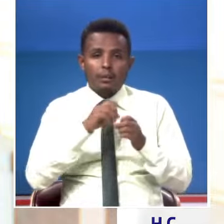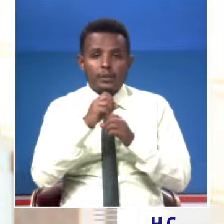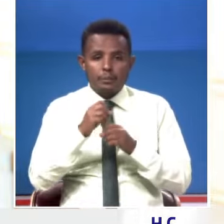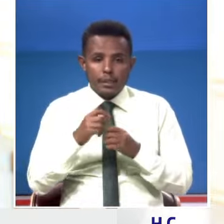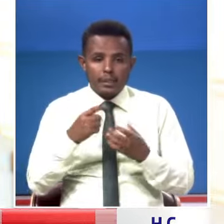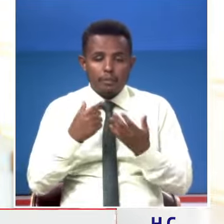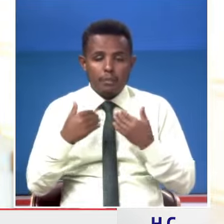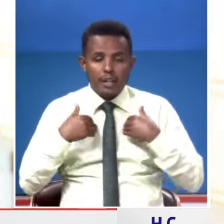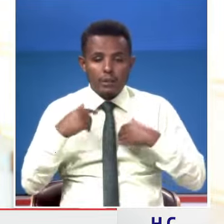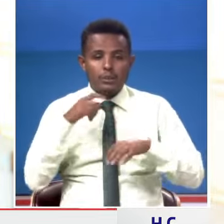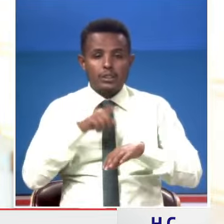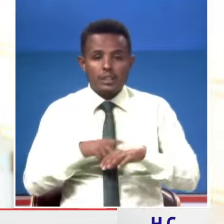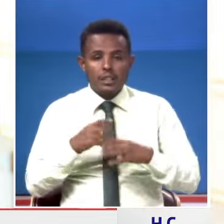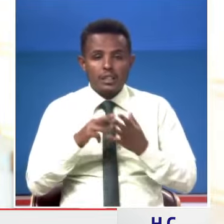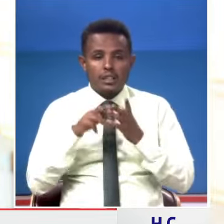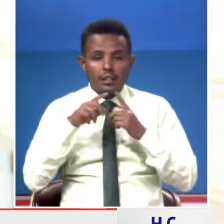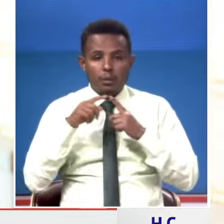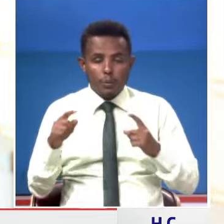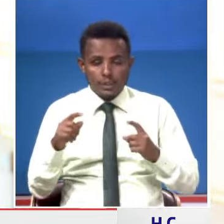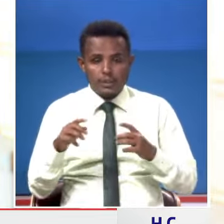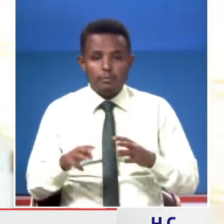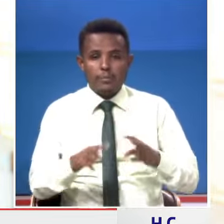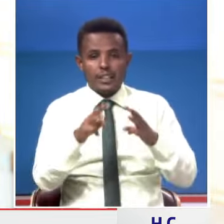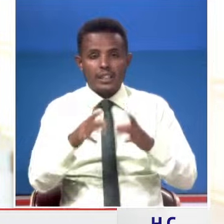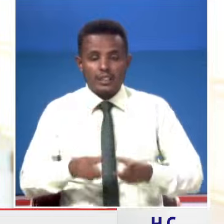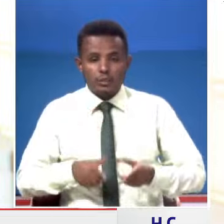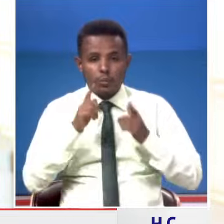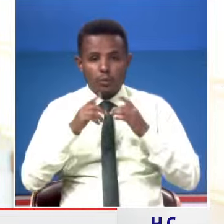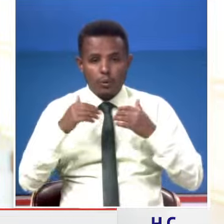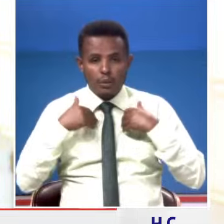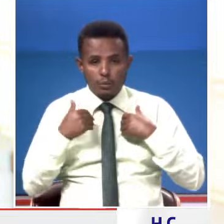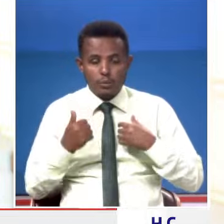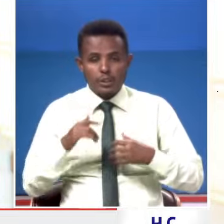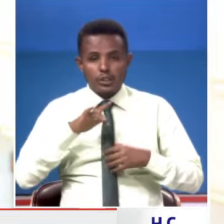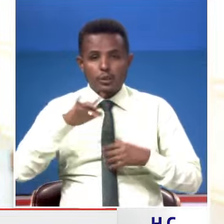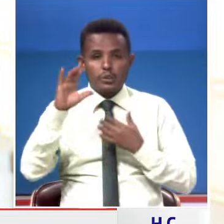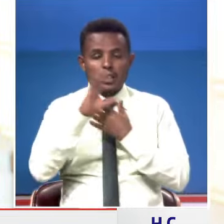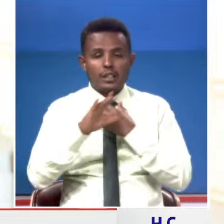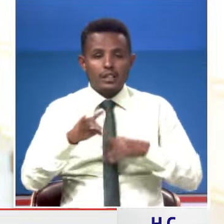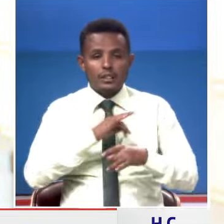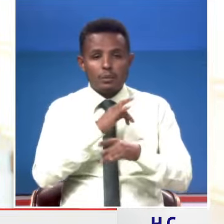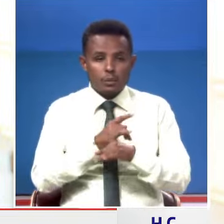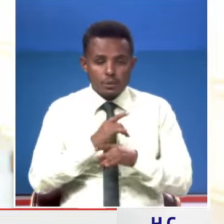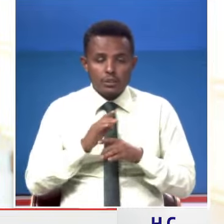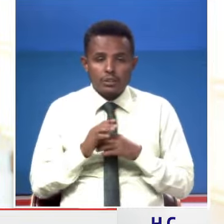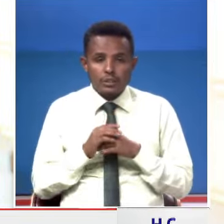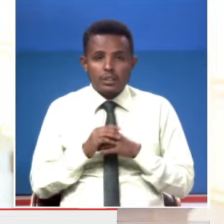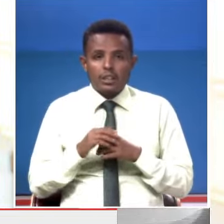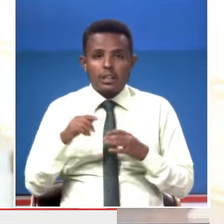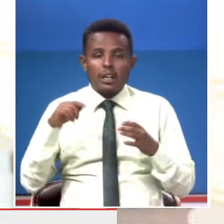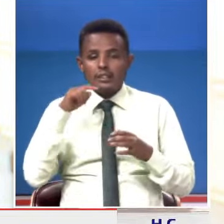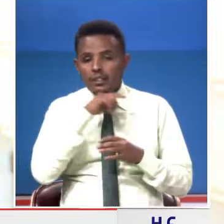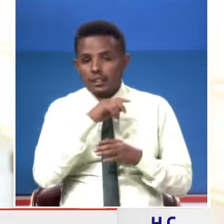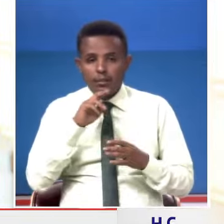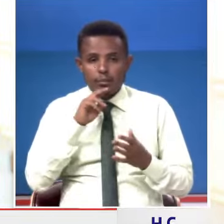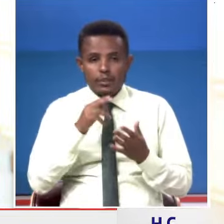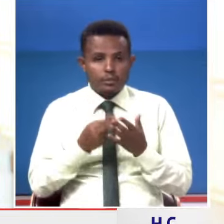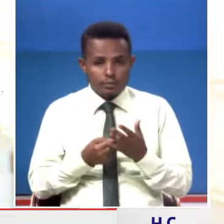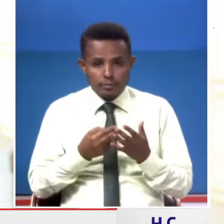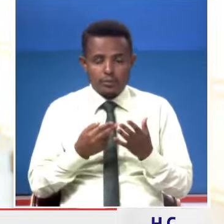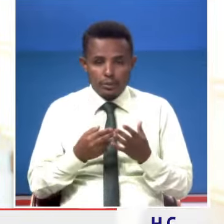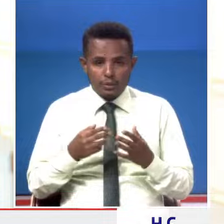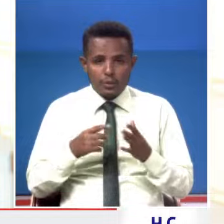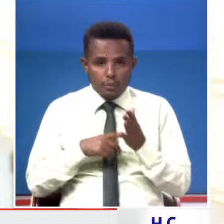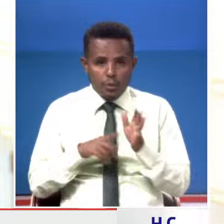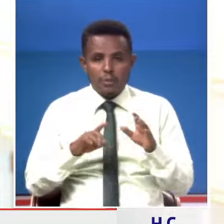እነዚህ ህገወጥ የሆኑ በህገወጥ መንገድ እየኖሩ ያሉ የውጭ ሀገር ዜጎች ወይም ደግሞ ሀሰተኛ ሰነዶችን ዋቢ አድርገው እየኖሩ ያሉ